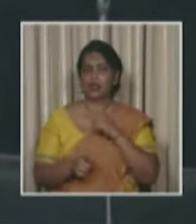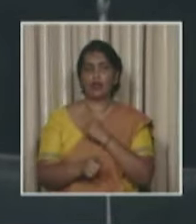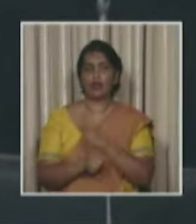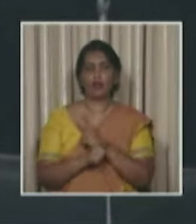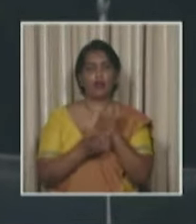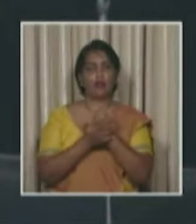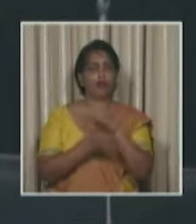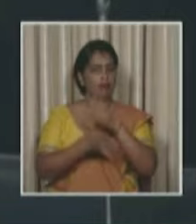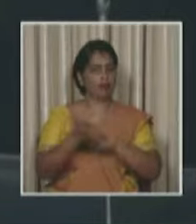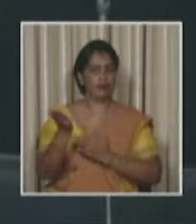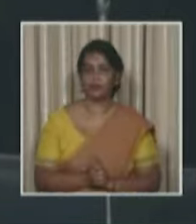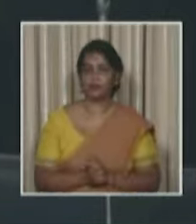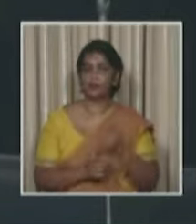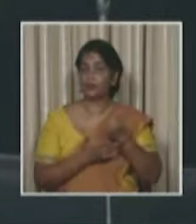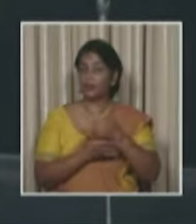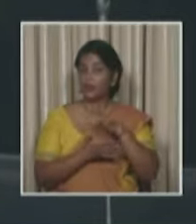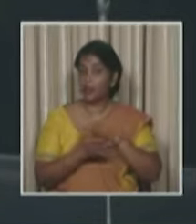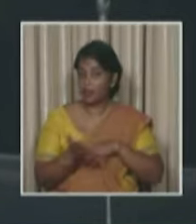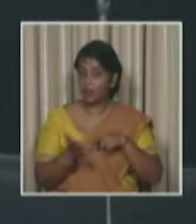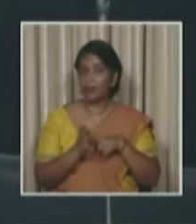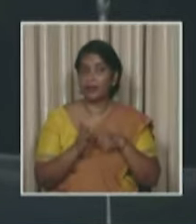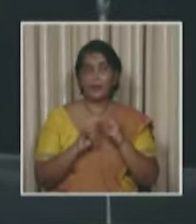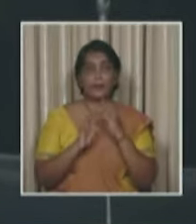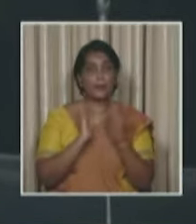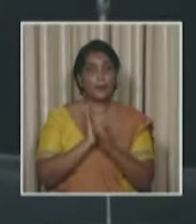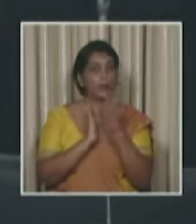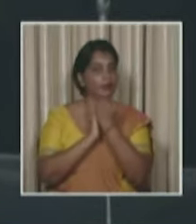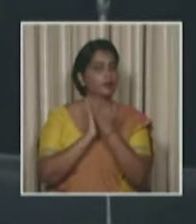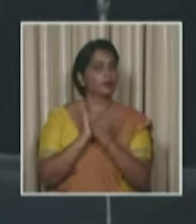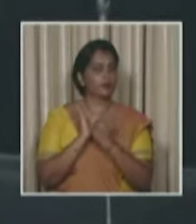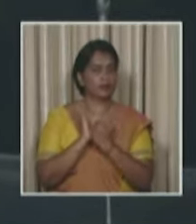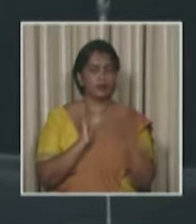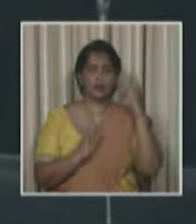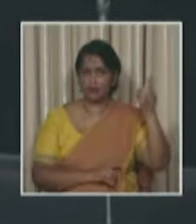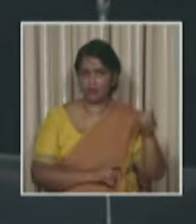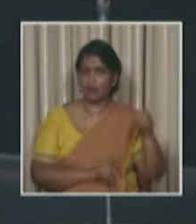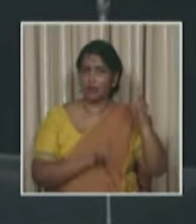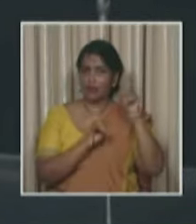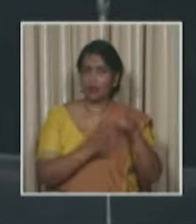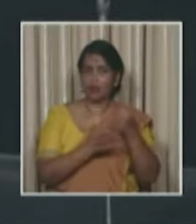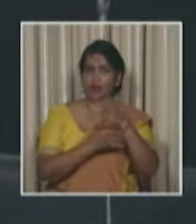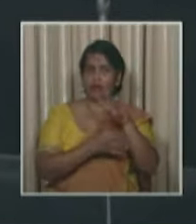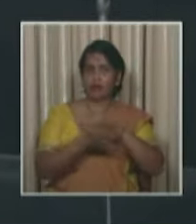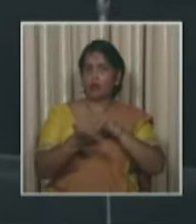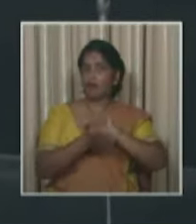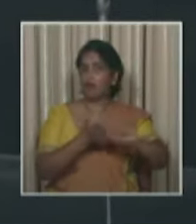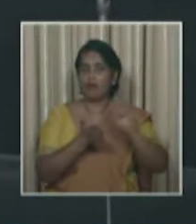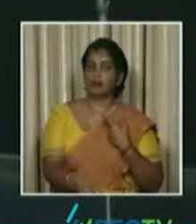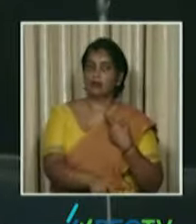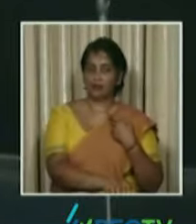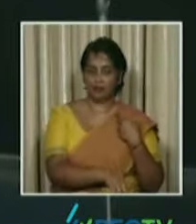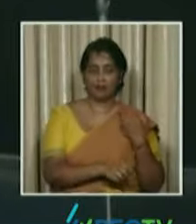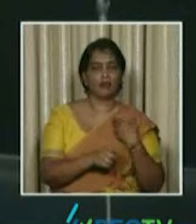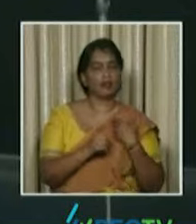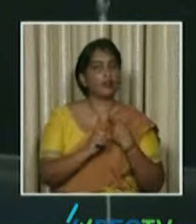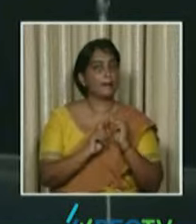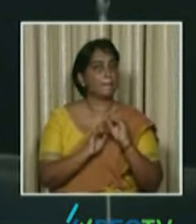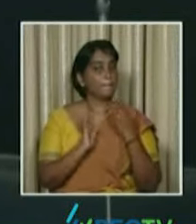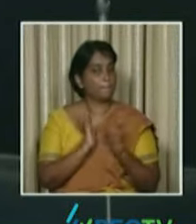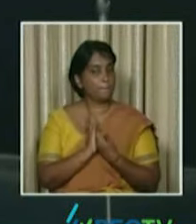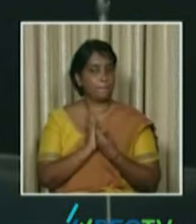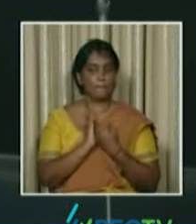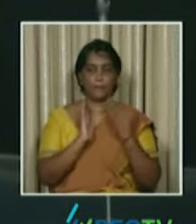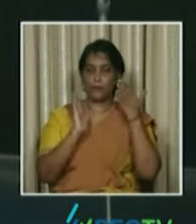ජාතික ගුරු බලයට ලිපියක් යවලා තියෙනවා ඒ ලිපියේ තියෙන ප්‍රතිපත්තිමය කරුණු පිළිබඳව එතුමීට මෙවැනි ලිපියක් කියන්න පුළුවන් කමක් නැහැ ප්‍රතිපත්තිමය